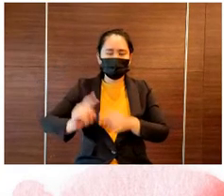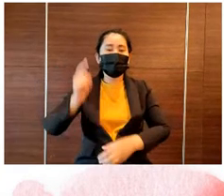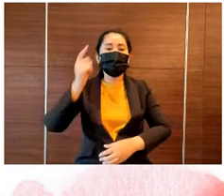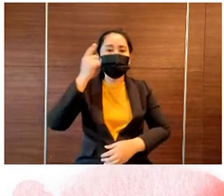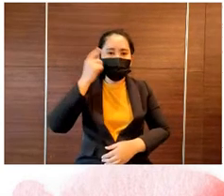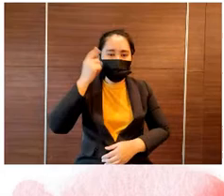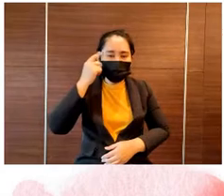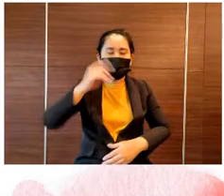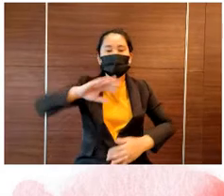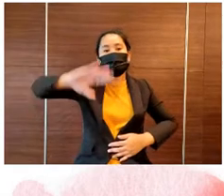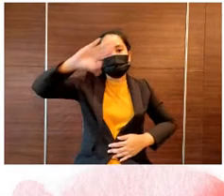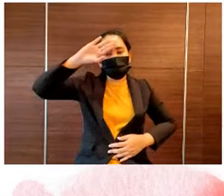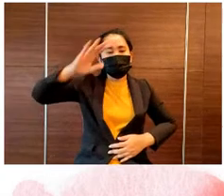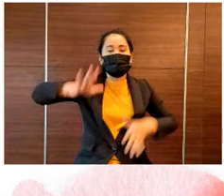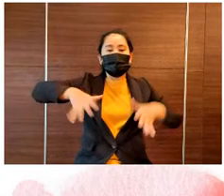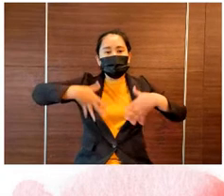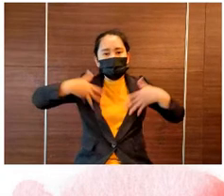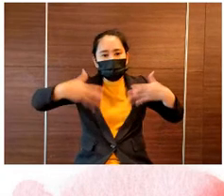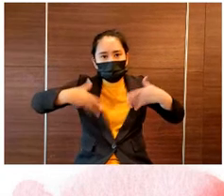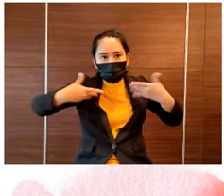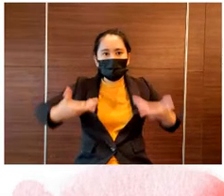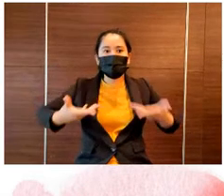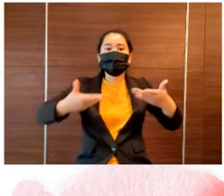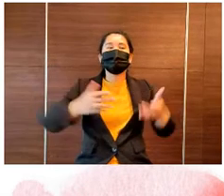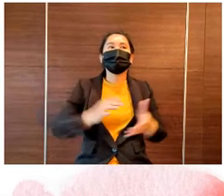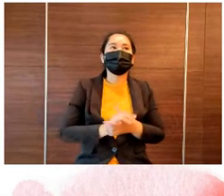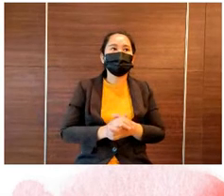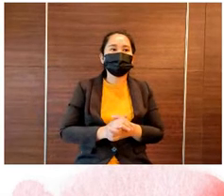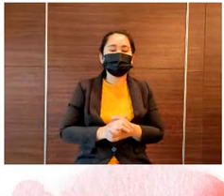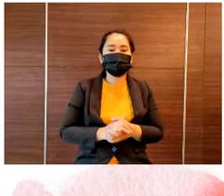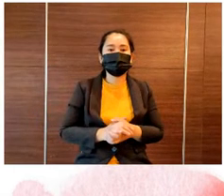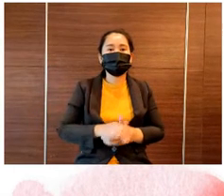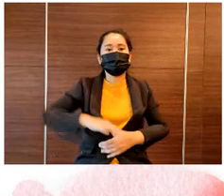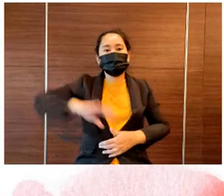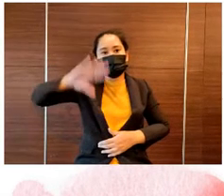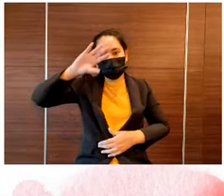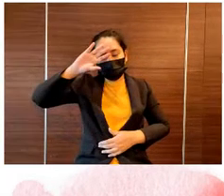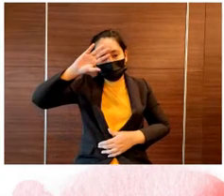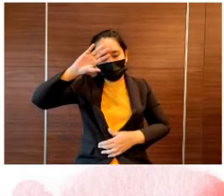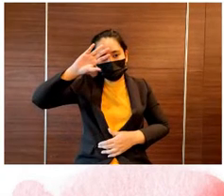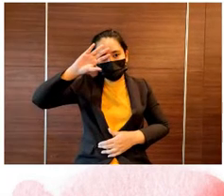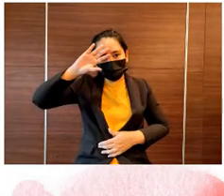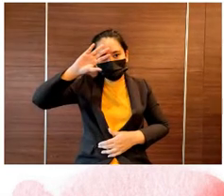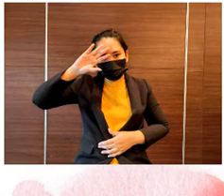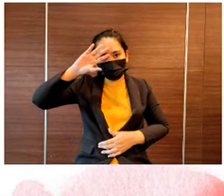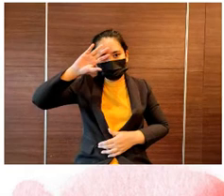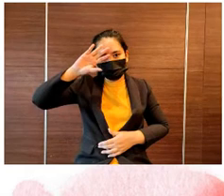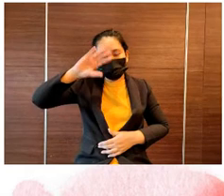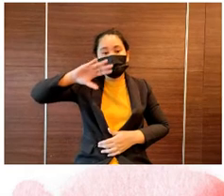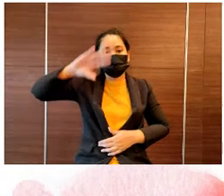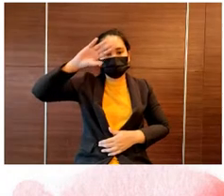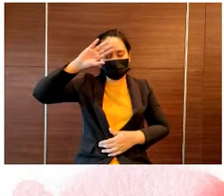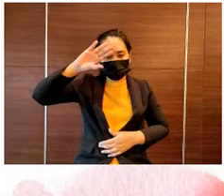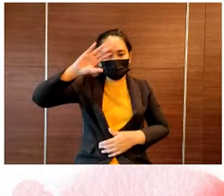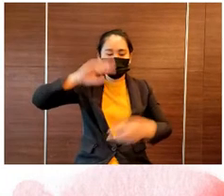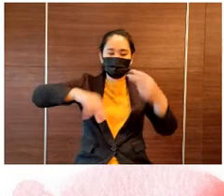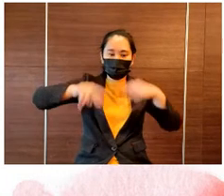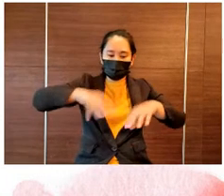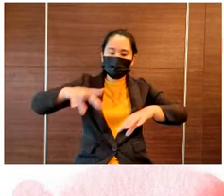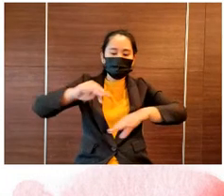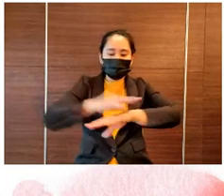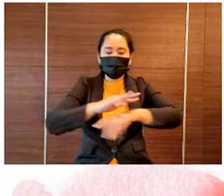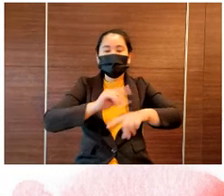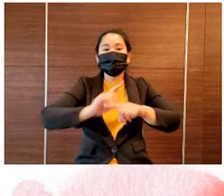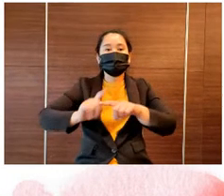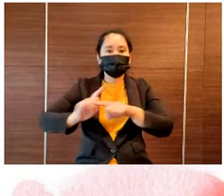มภูมิมาปวดหัวตัวร้อนโรคปฐมโรคโรคทุติยภูมินะครับที่มันยากขึ้นมาหน่อยโรคตติยภูมิรักษาไม่ได้เลยต่าง